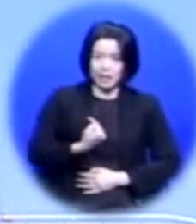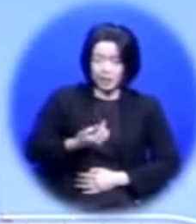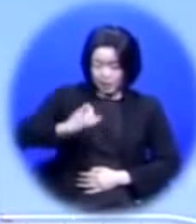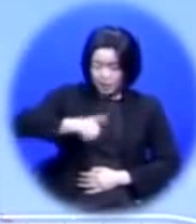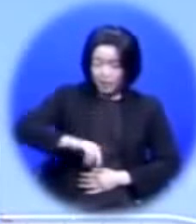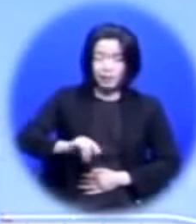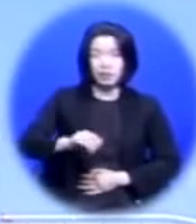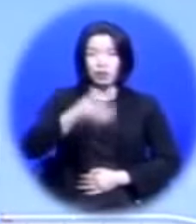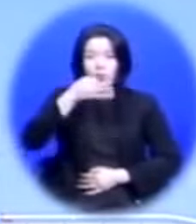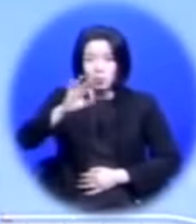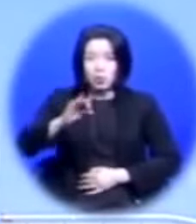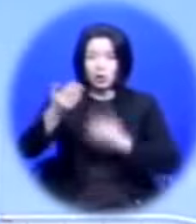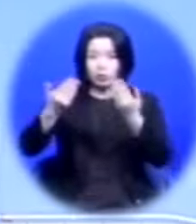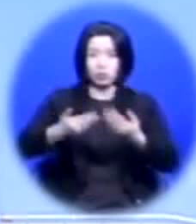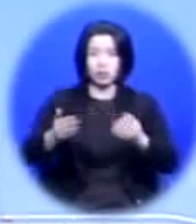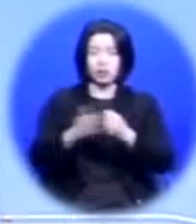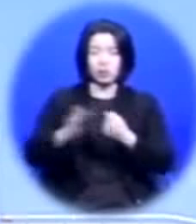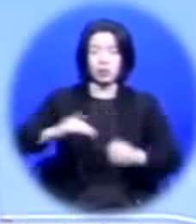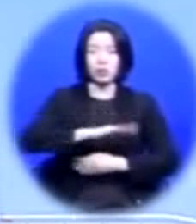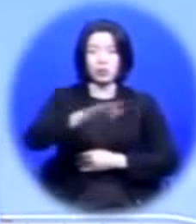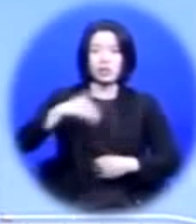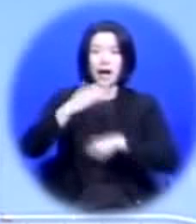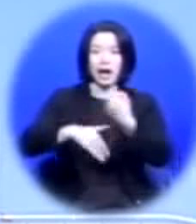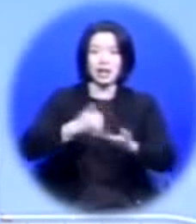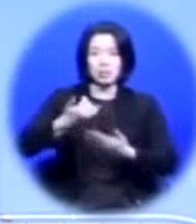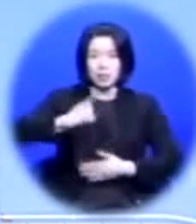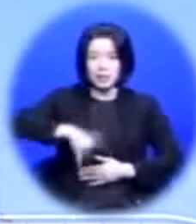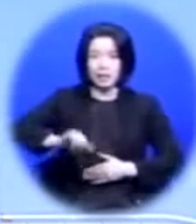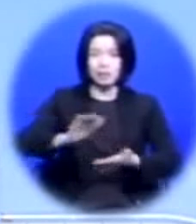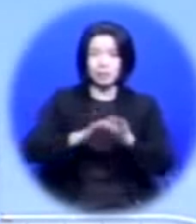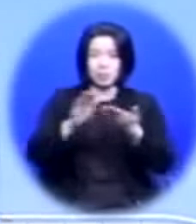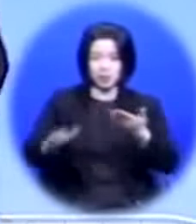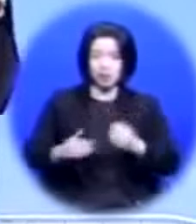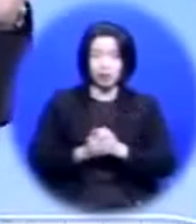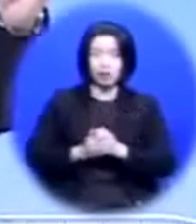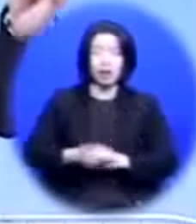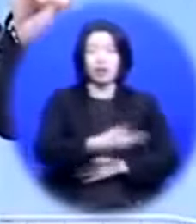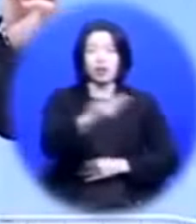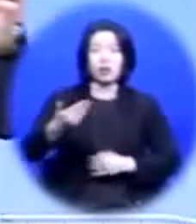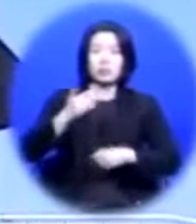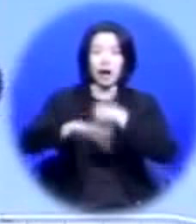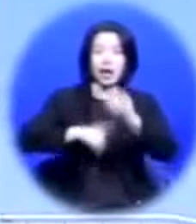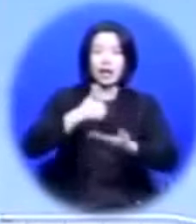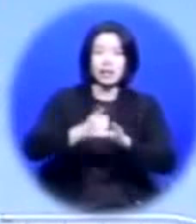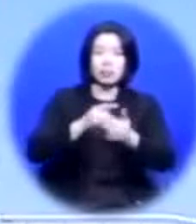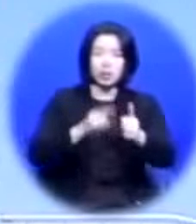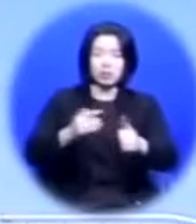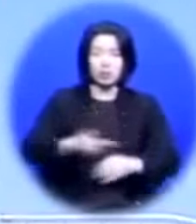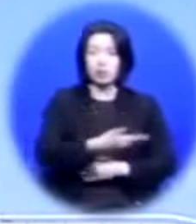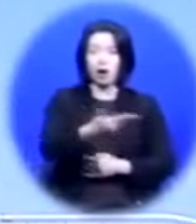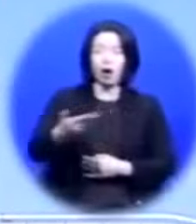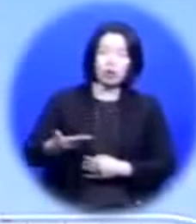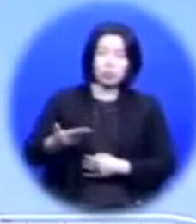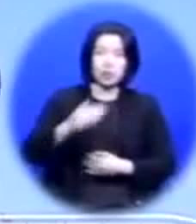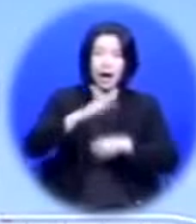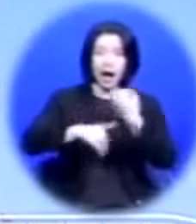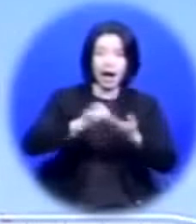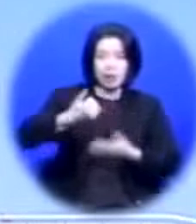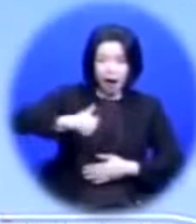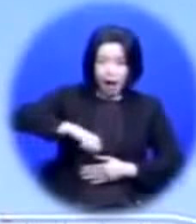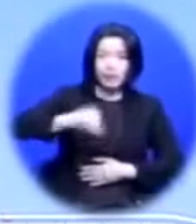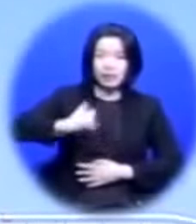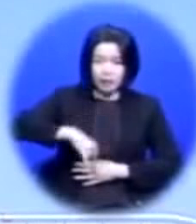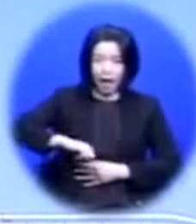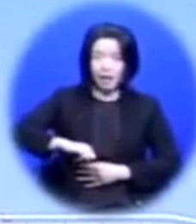일컬어 주셨으니 우리는 하나님의 자녀입니다 여러분 하나님께서 여러분을 하나님의 아들이요